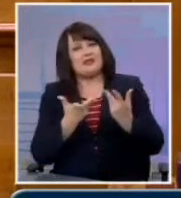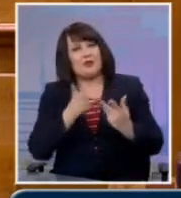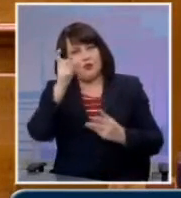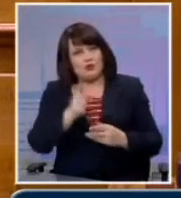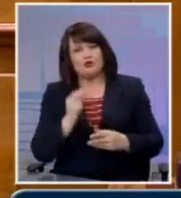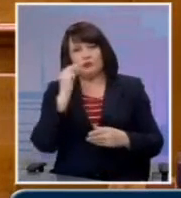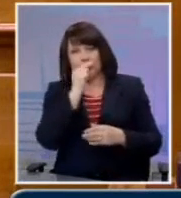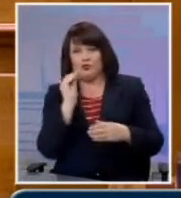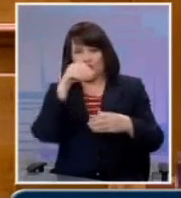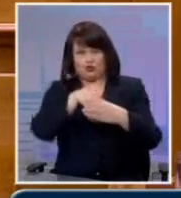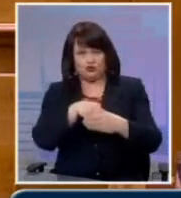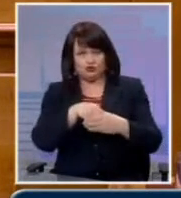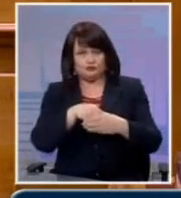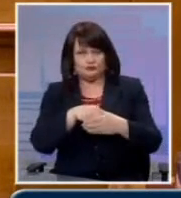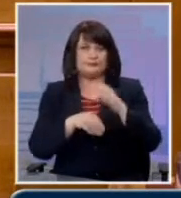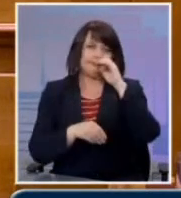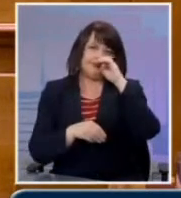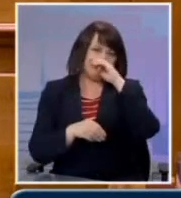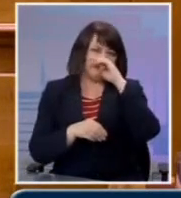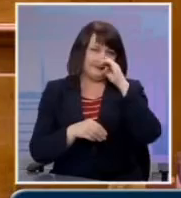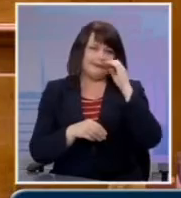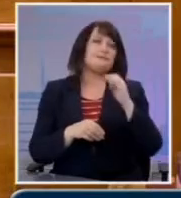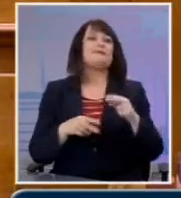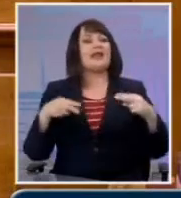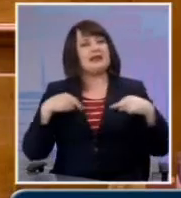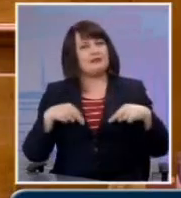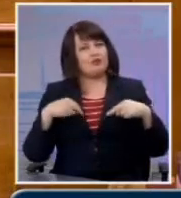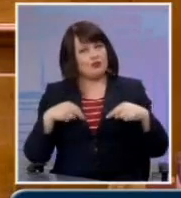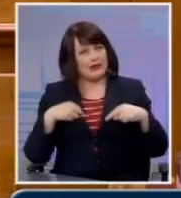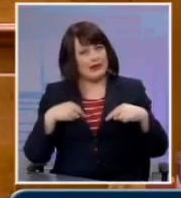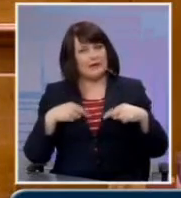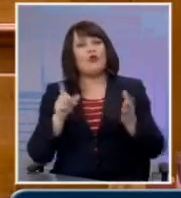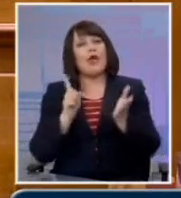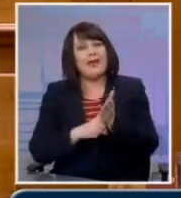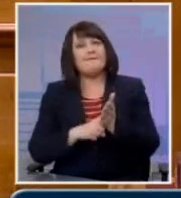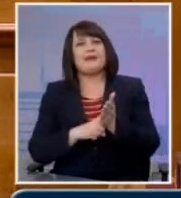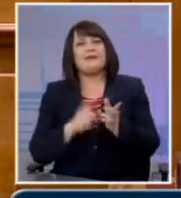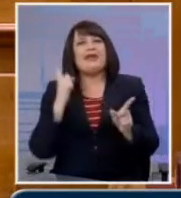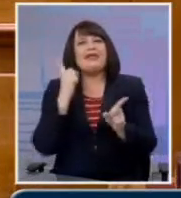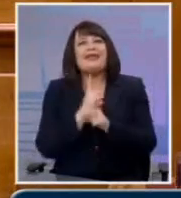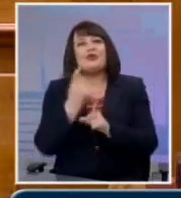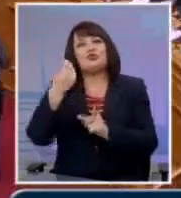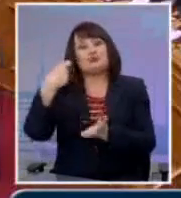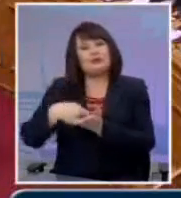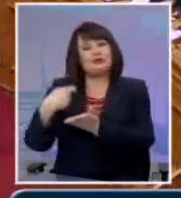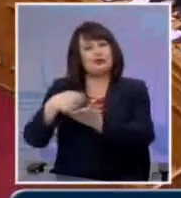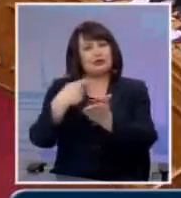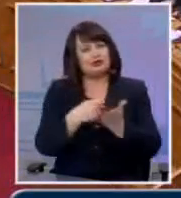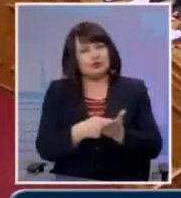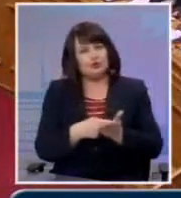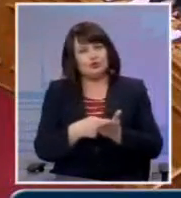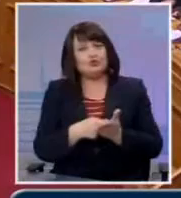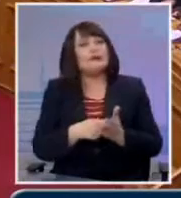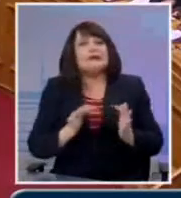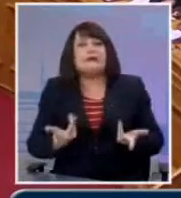Πρωθυπουργού και των υπουργών που εκαλούνται σε αυτά τα ειδικά μισθολόγια να πάρουν